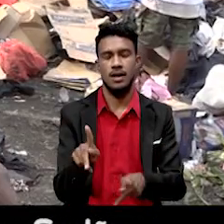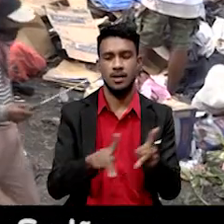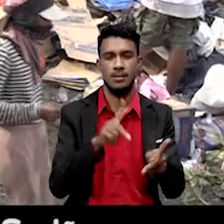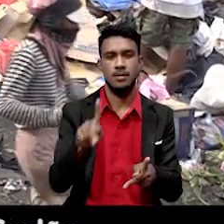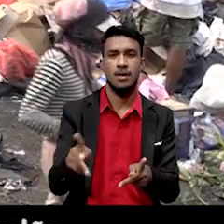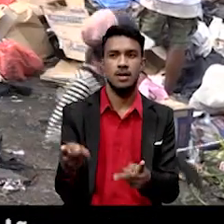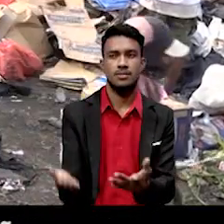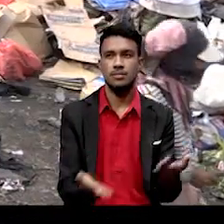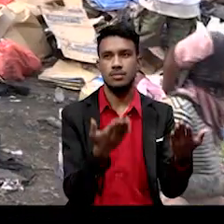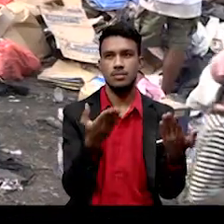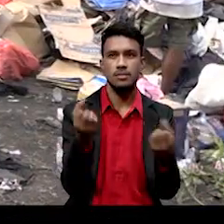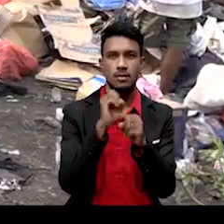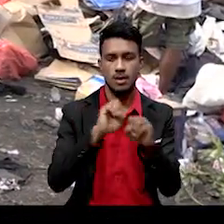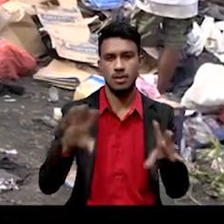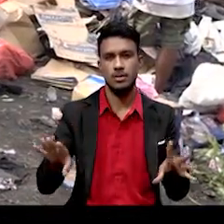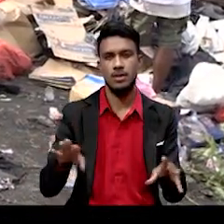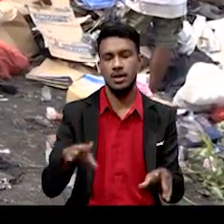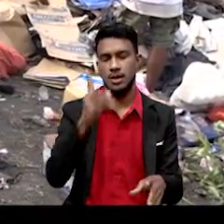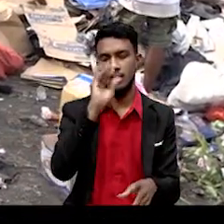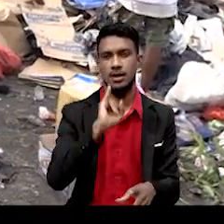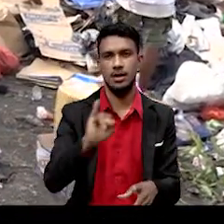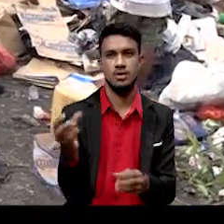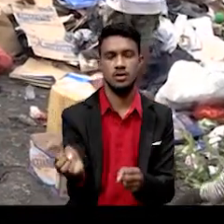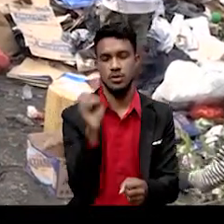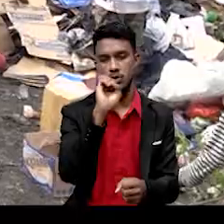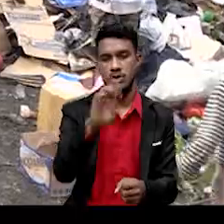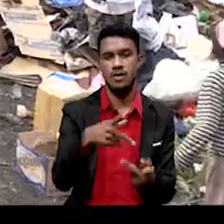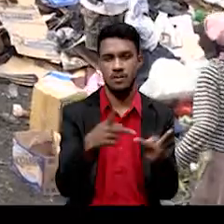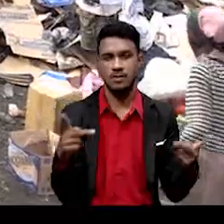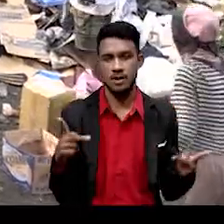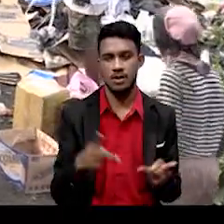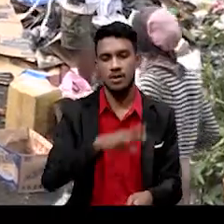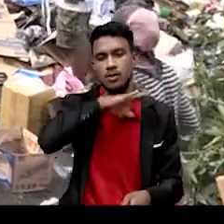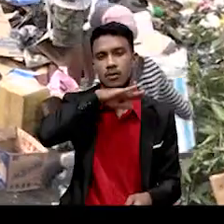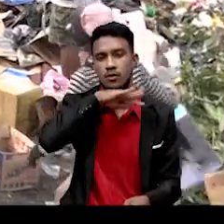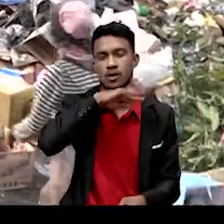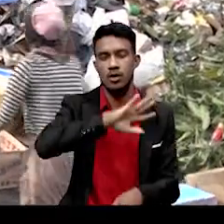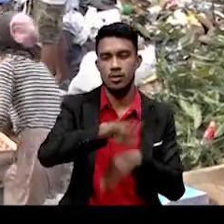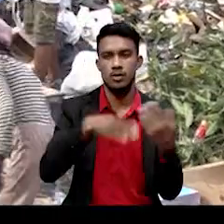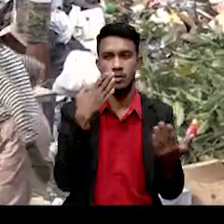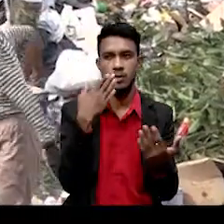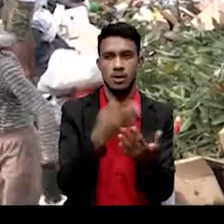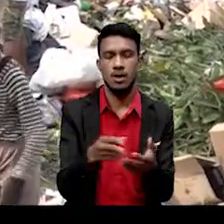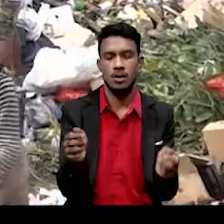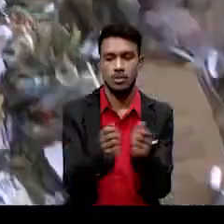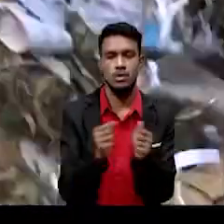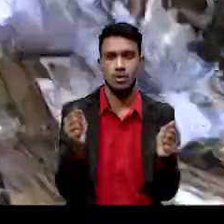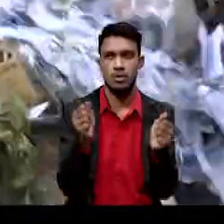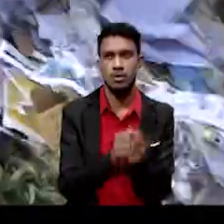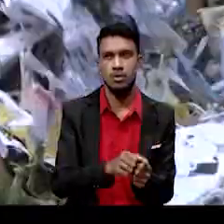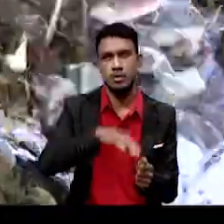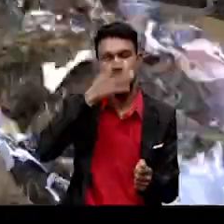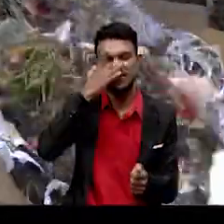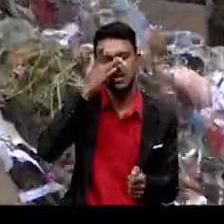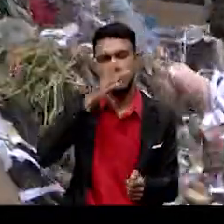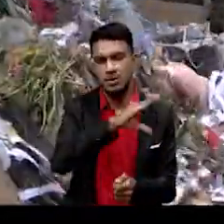a cidade capital dili hodi basoi ia fating refere no lixo hirakne composto husi lixo dodok